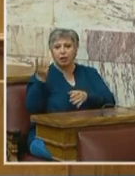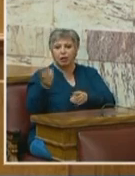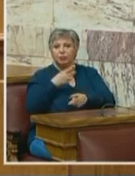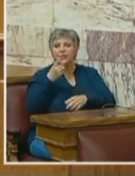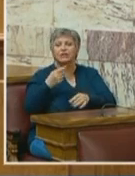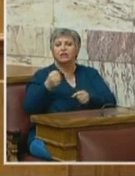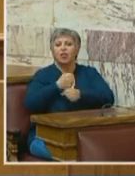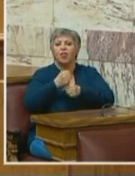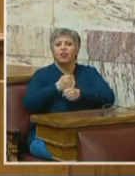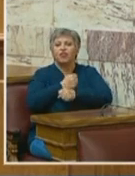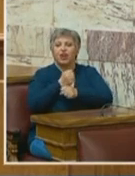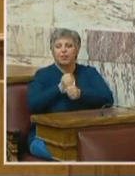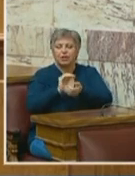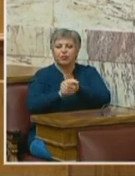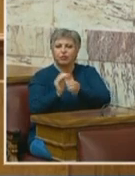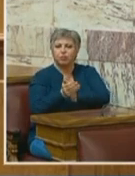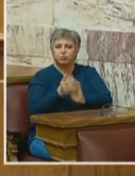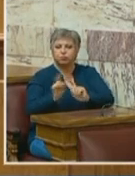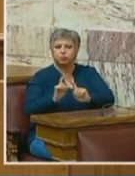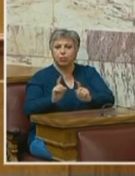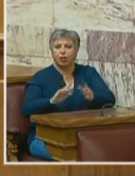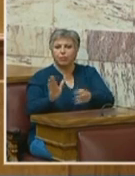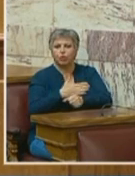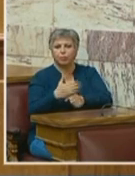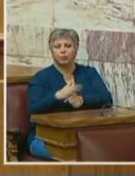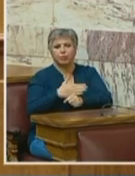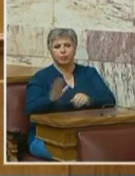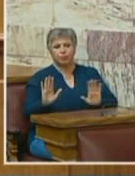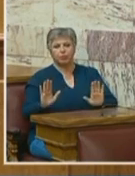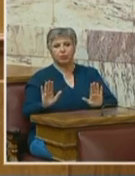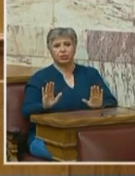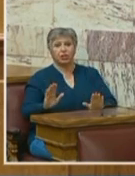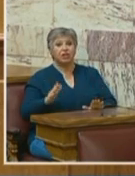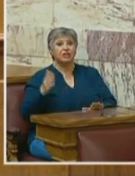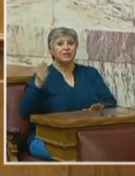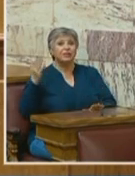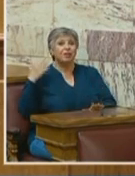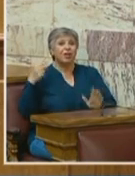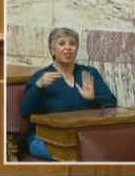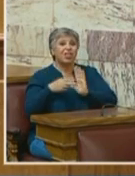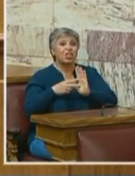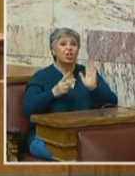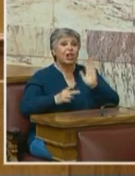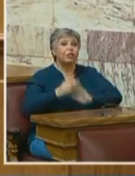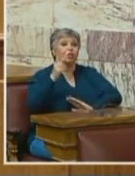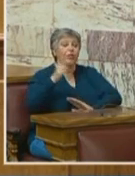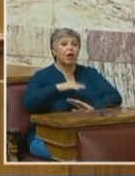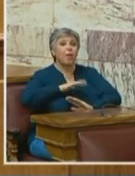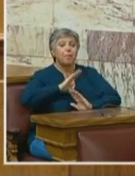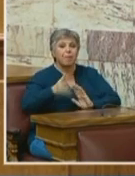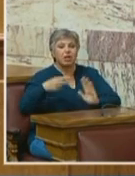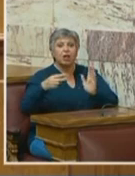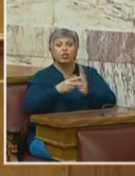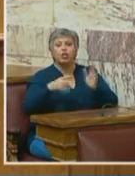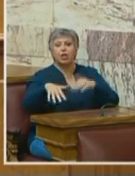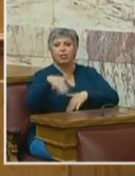προσπάθεια που ξεκίνησε και απέδωσε καρπούς την περίοδο 2012-2015. Αλλά